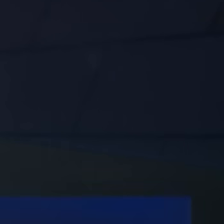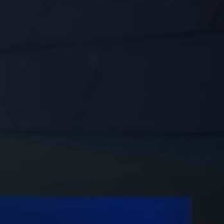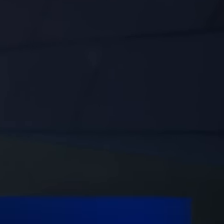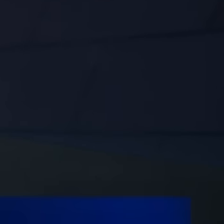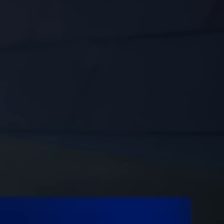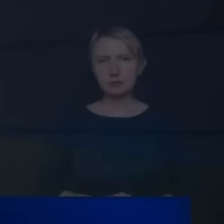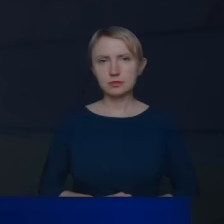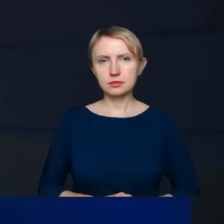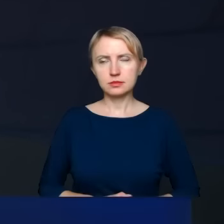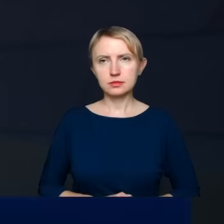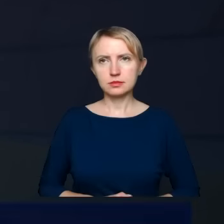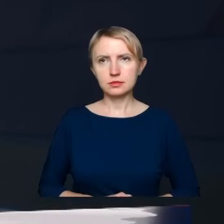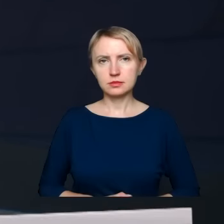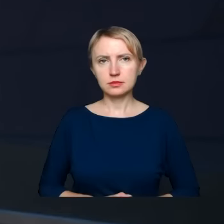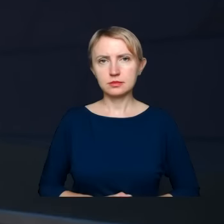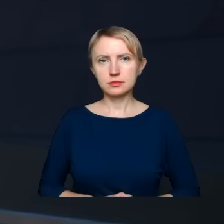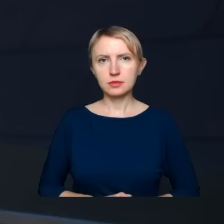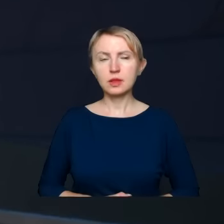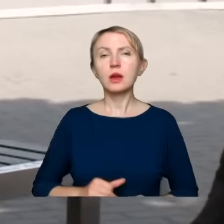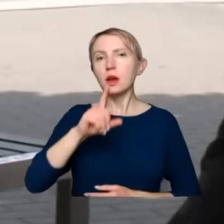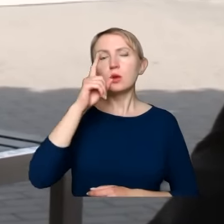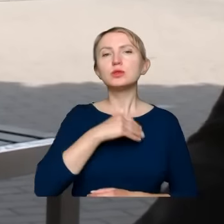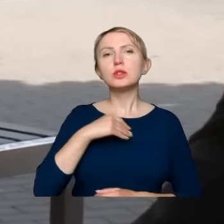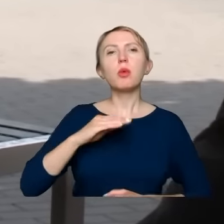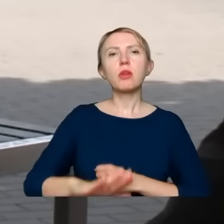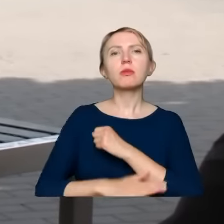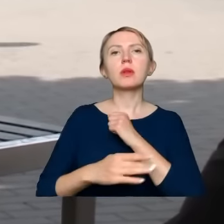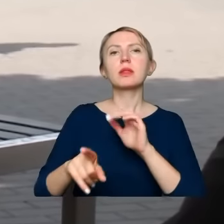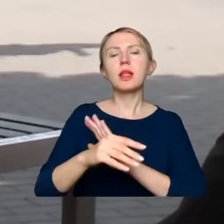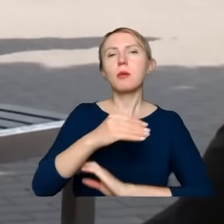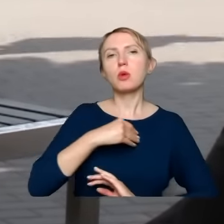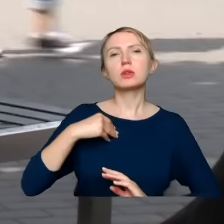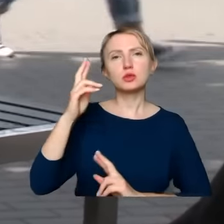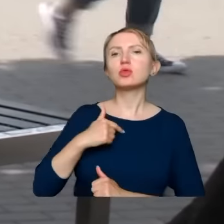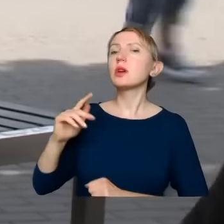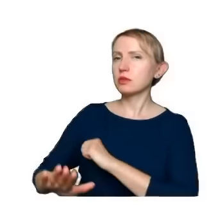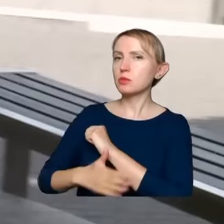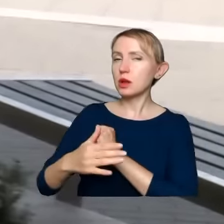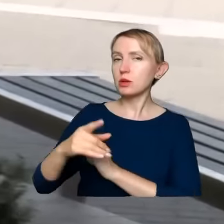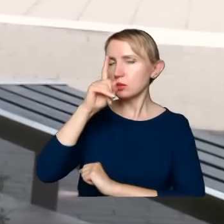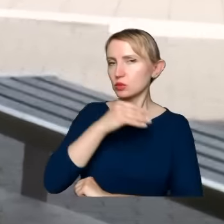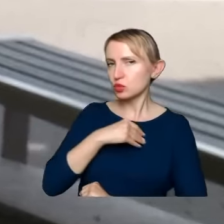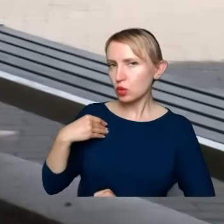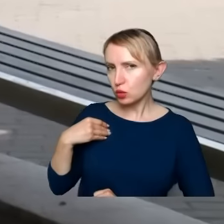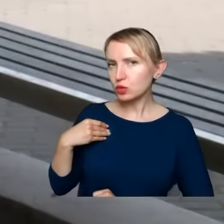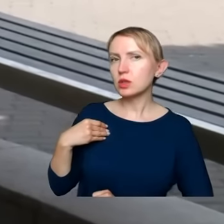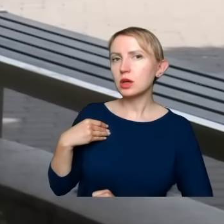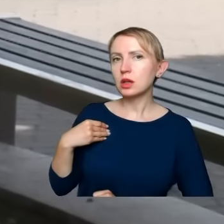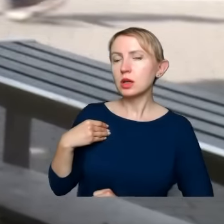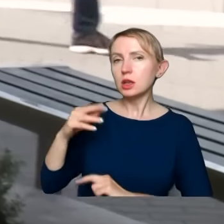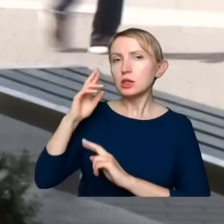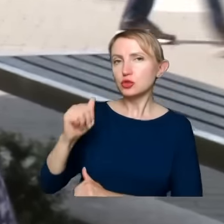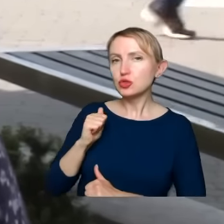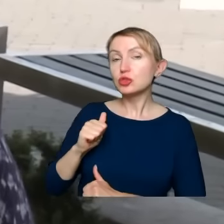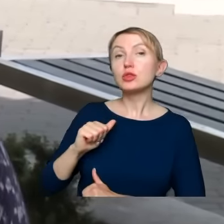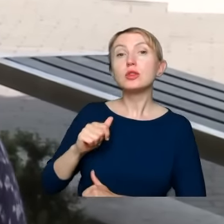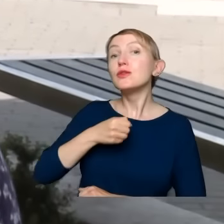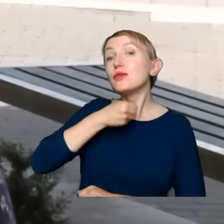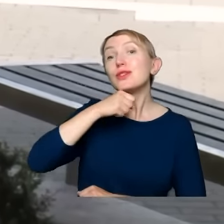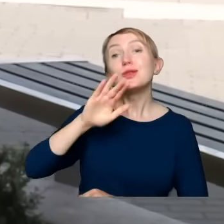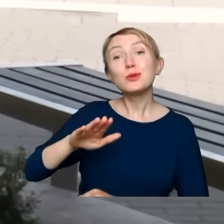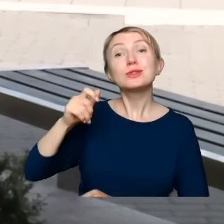Polacy wyrażają swoje poparcie dla polskich żołnierzy. Popieram tych żołnierzy, jestem za nimi. Wnuczka jest